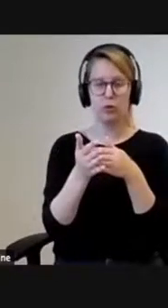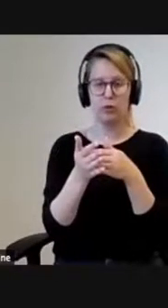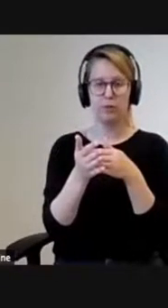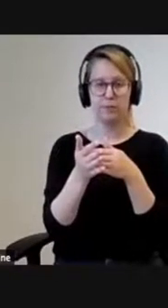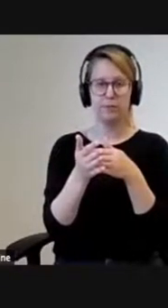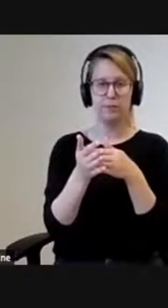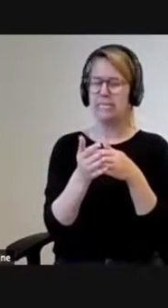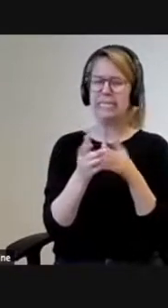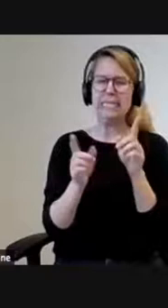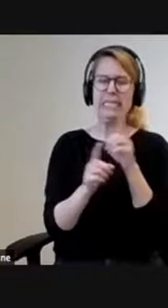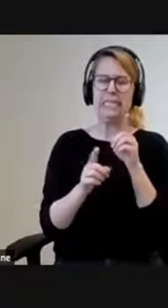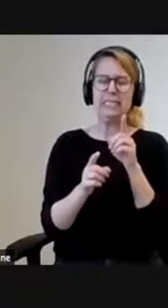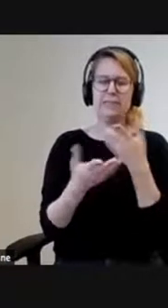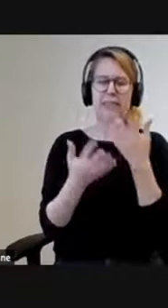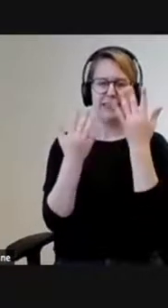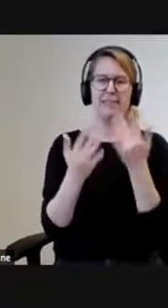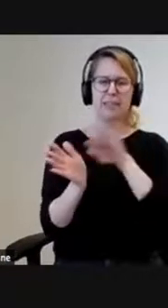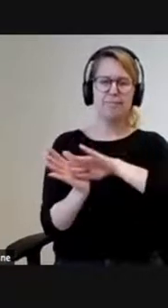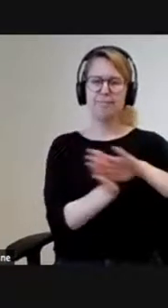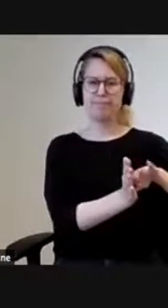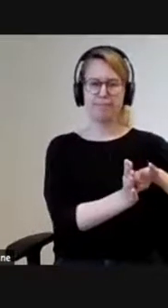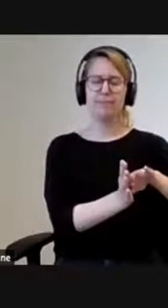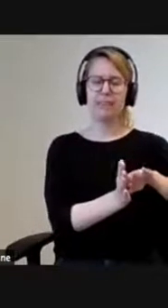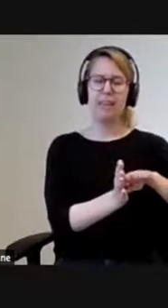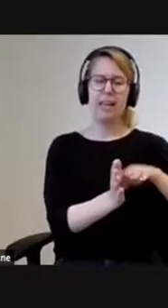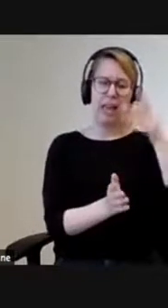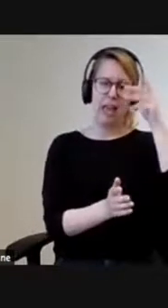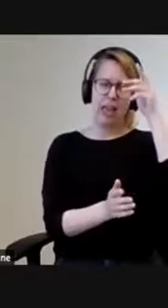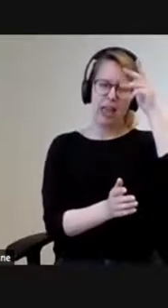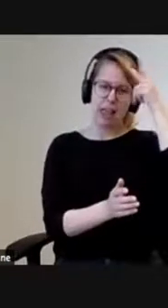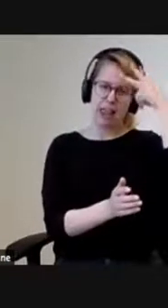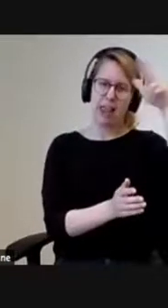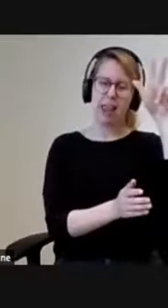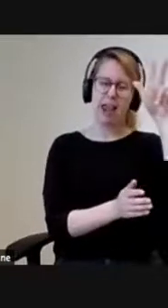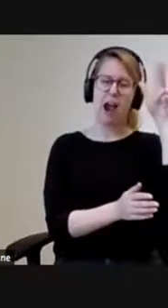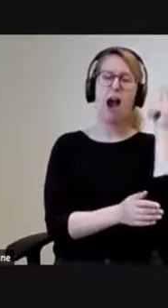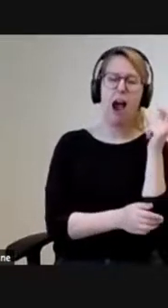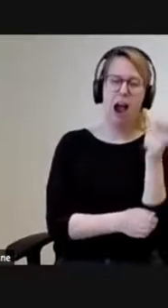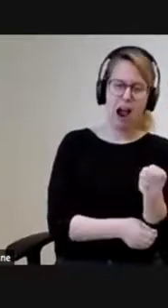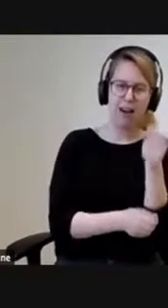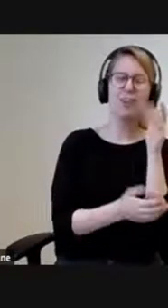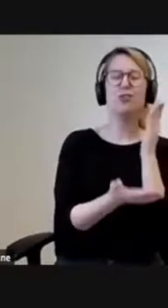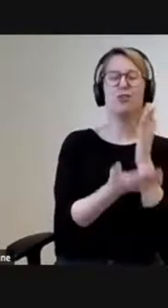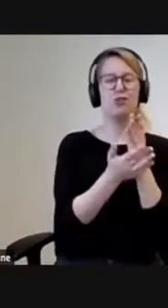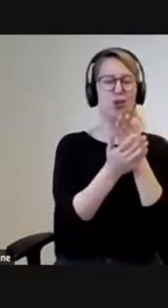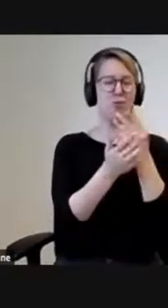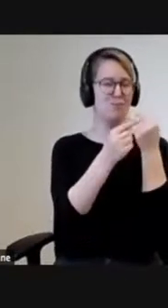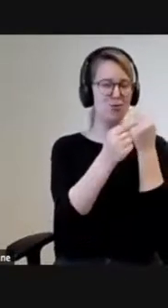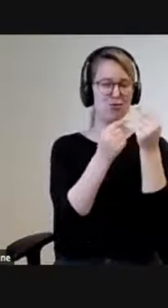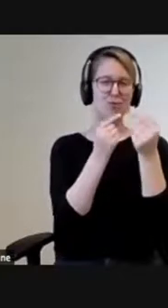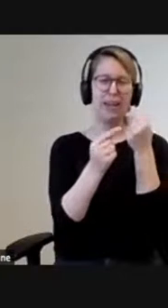clairement expliqué l'ensemble des barrières que subissent encore les personnes personnes en situation